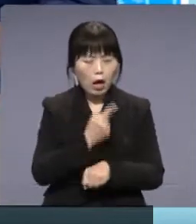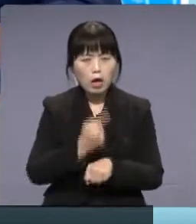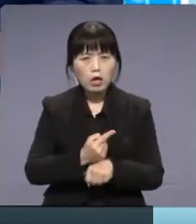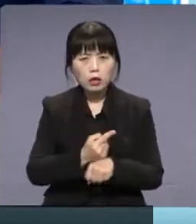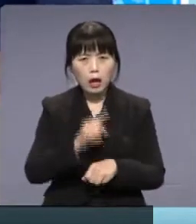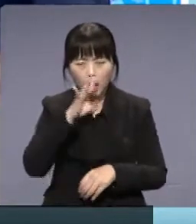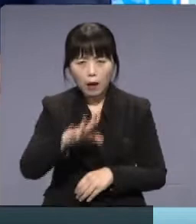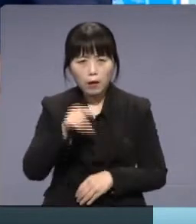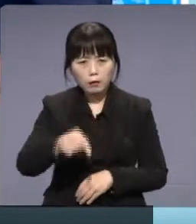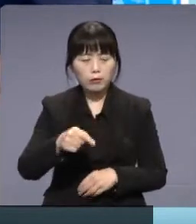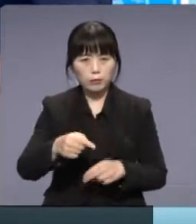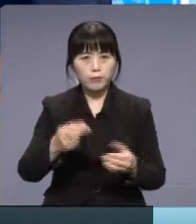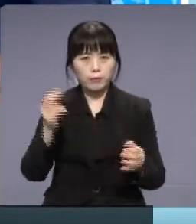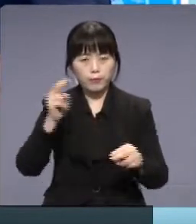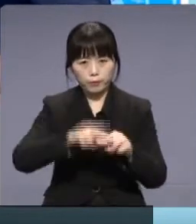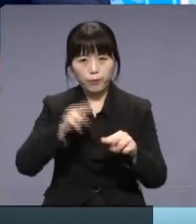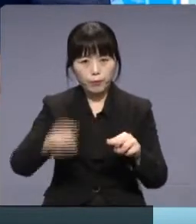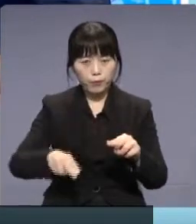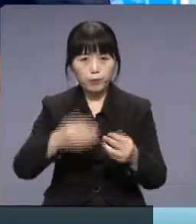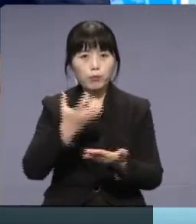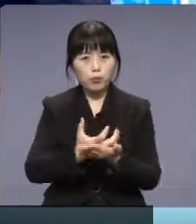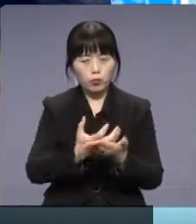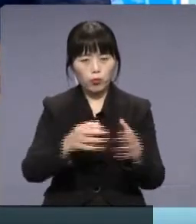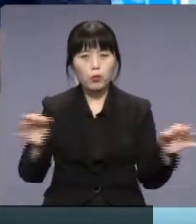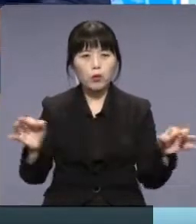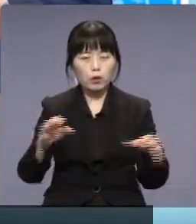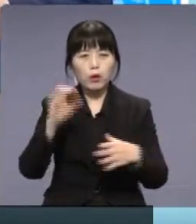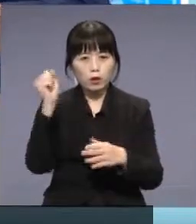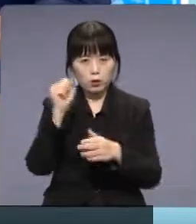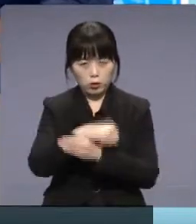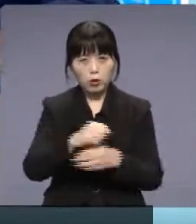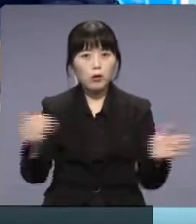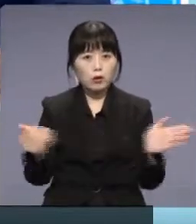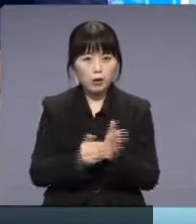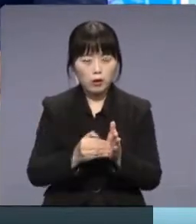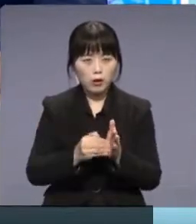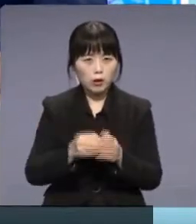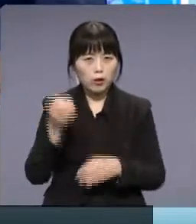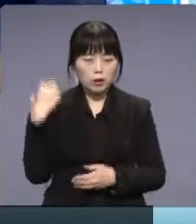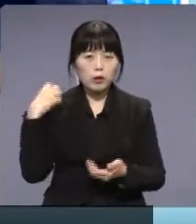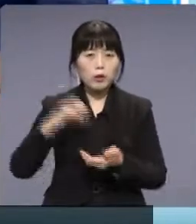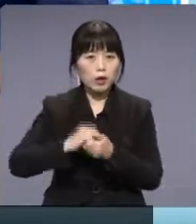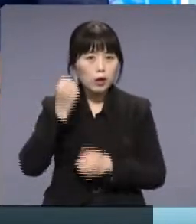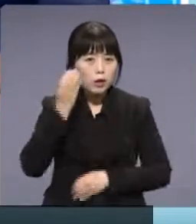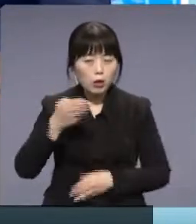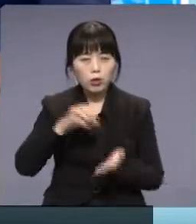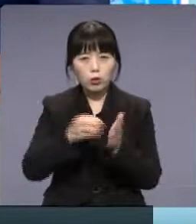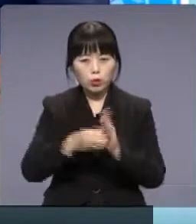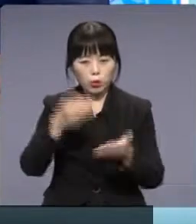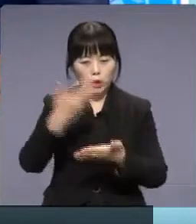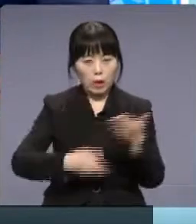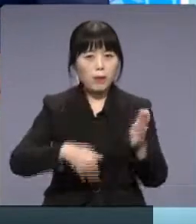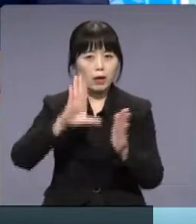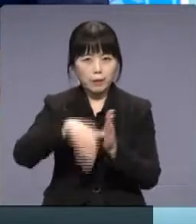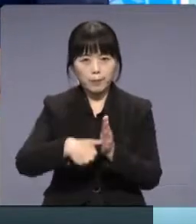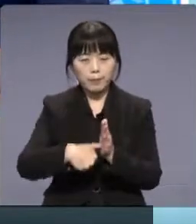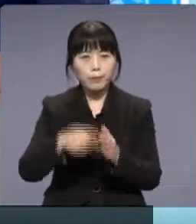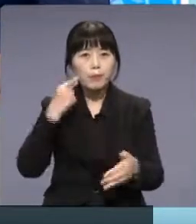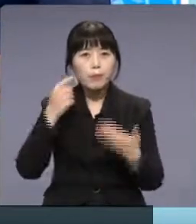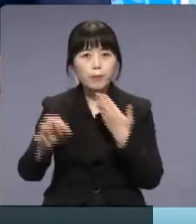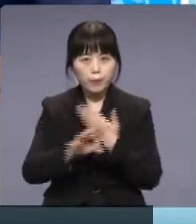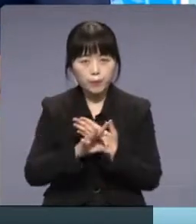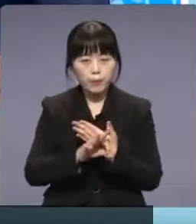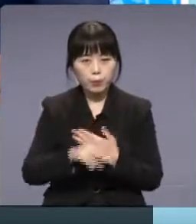돼서 사표를 수리했습니다. 근데 그게 임기가 4개월 정도 남아있던 이런 데 시점이었습니다.